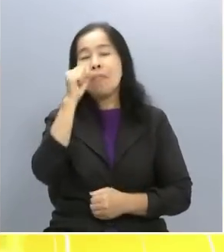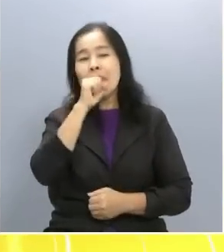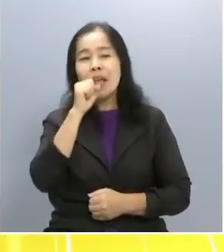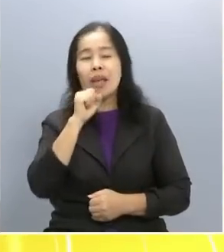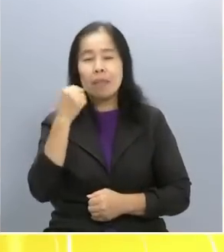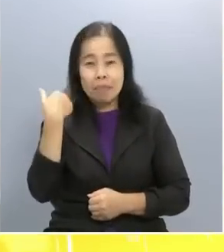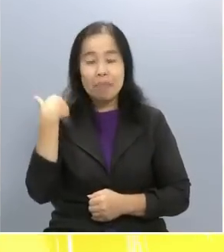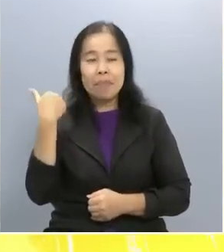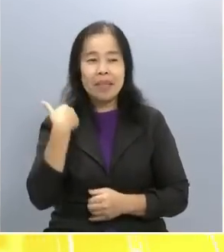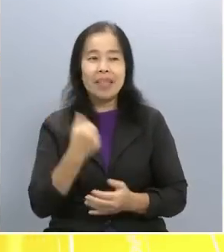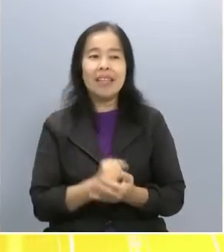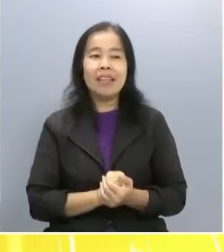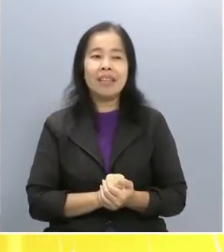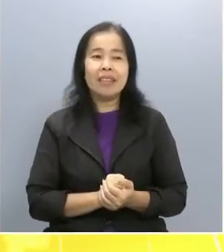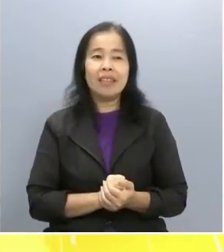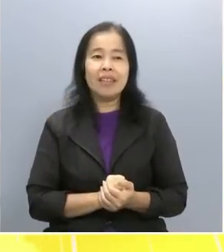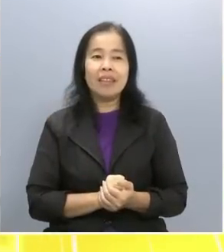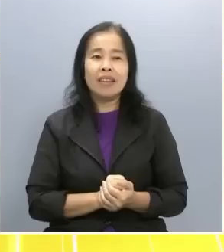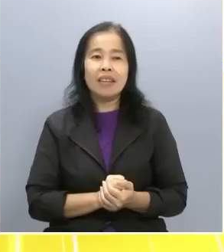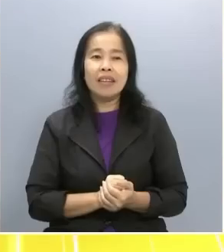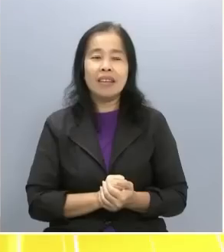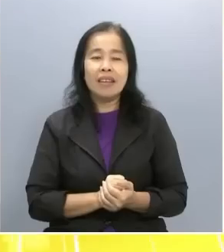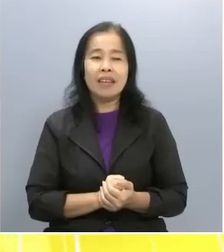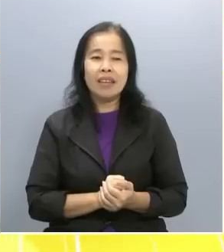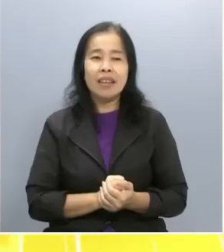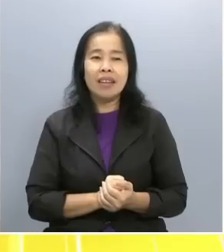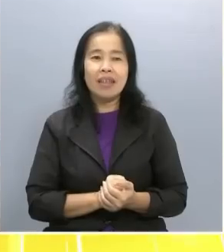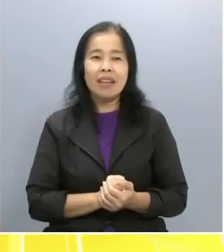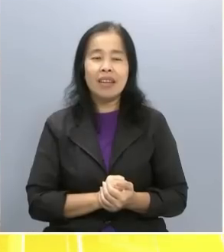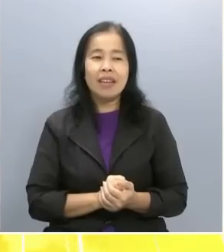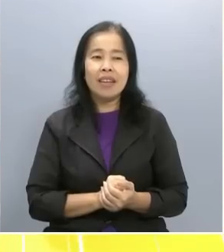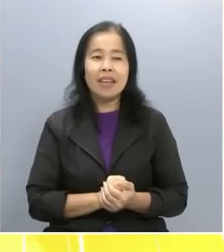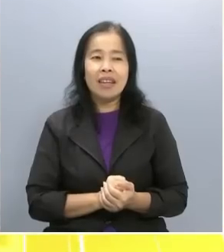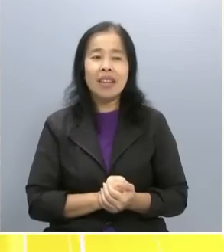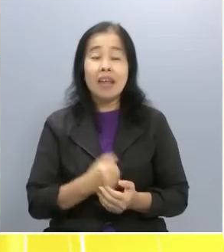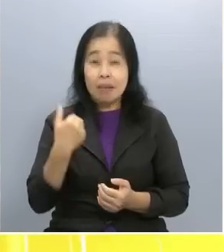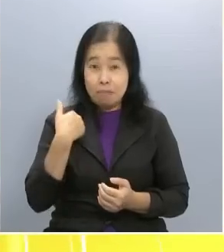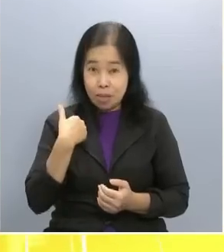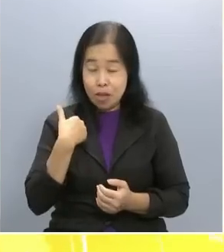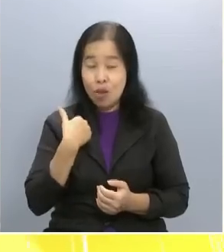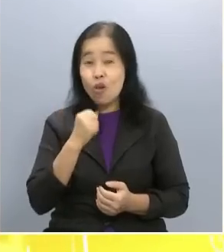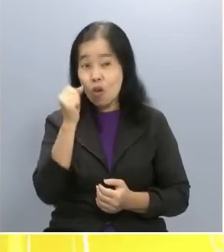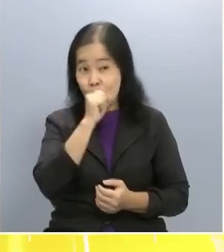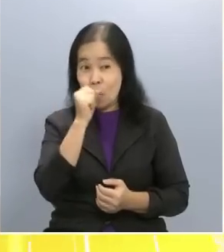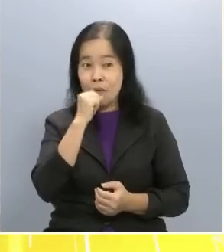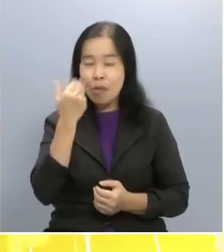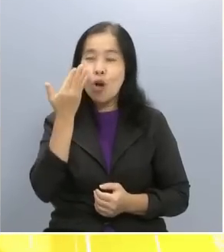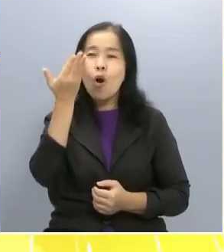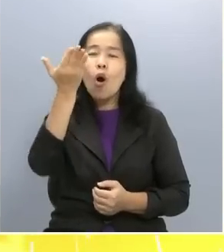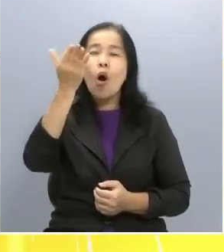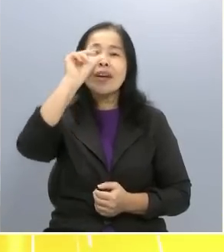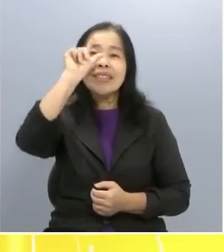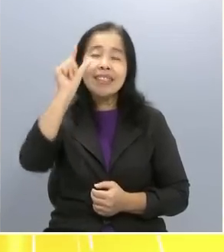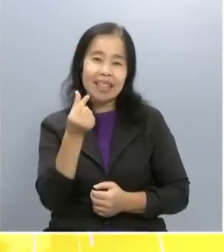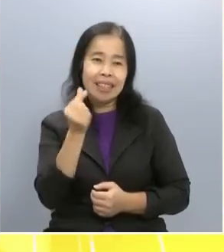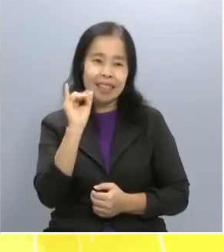งเนี่ยขอจันทร์ได้ร้องในรายการนะในฟังชนิดหนึ่งไม่ขอจันทร์ไหมฮะ